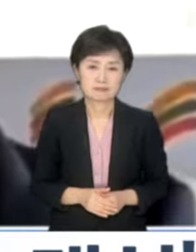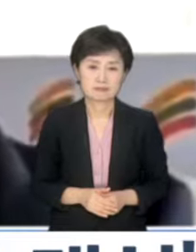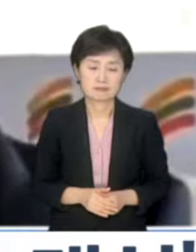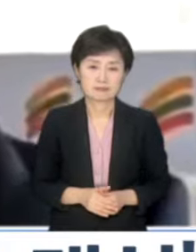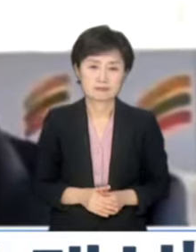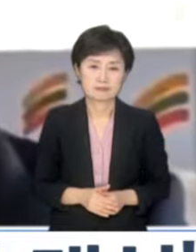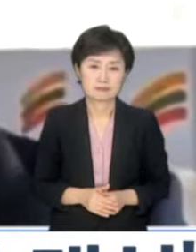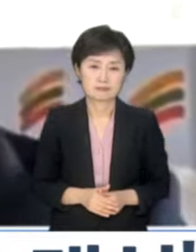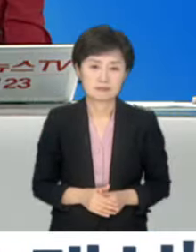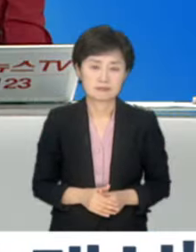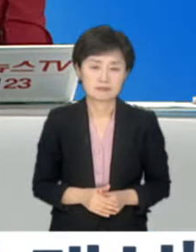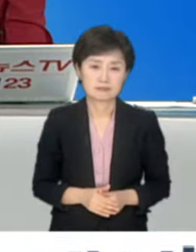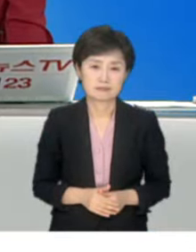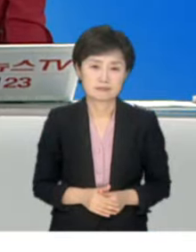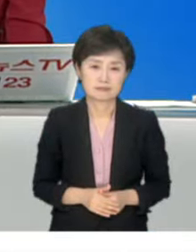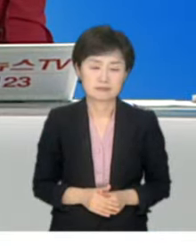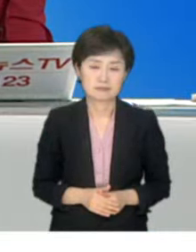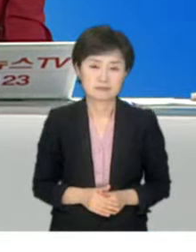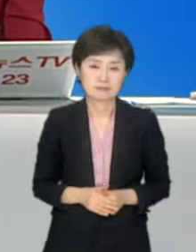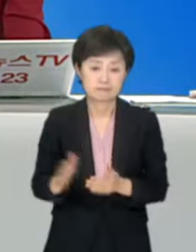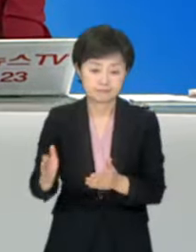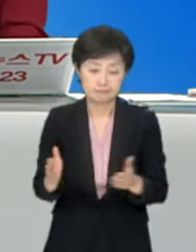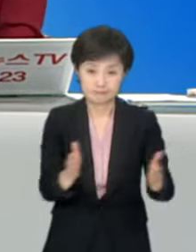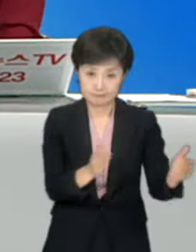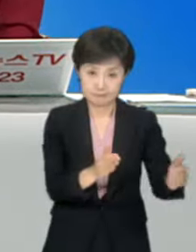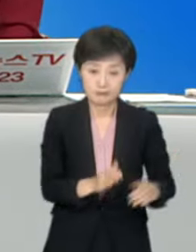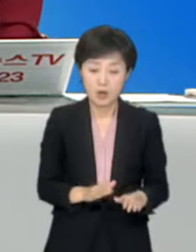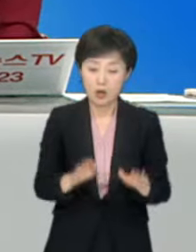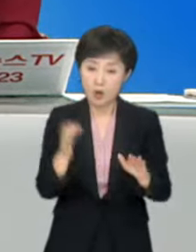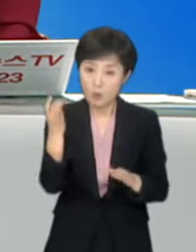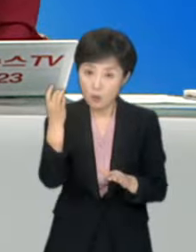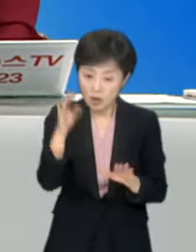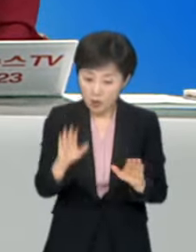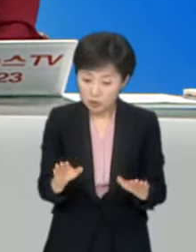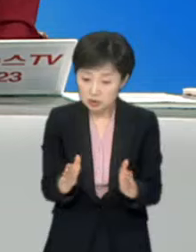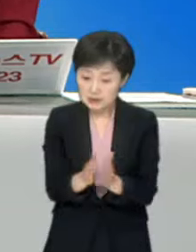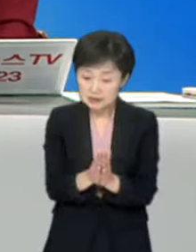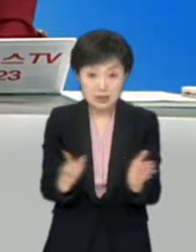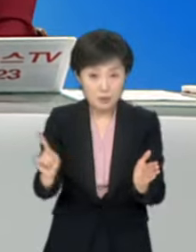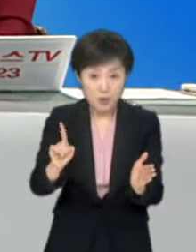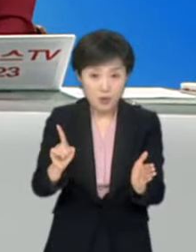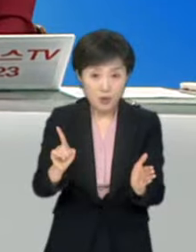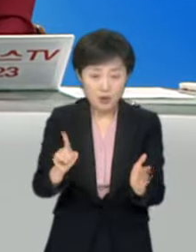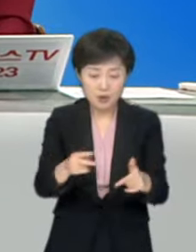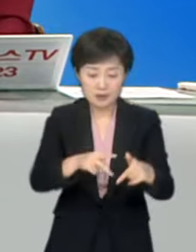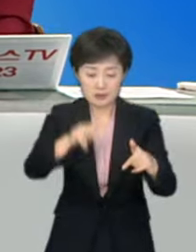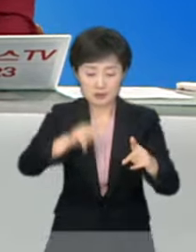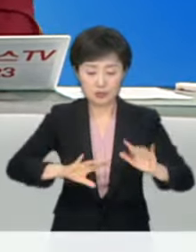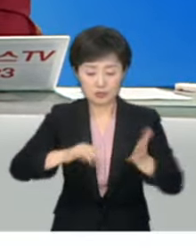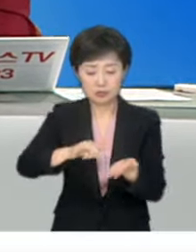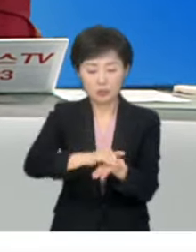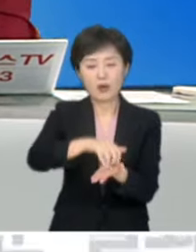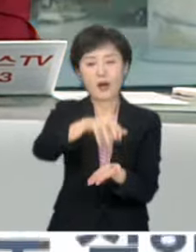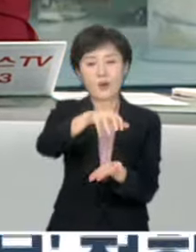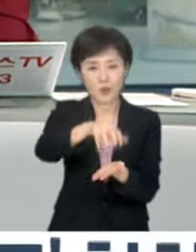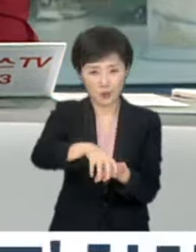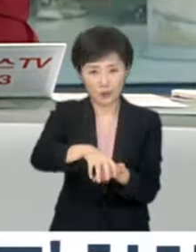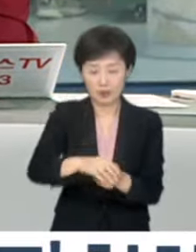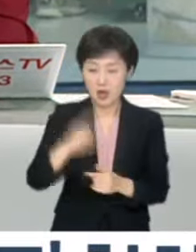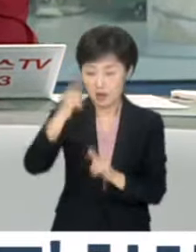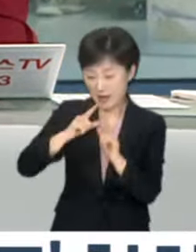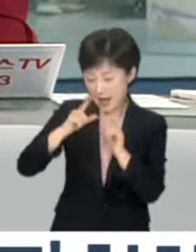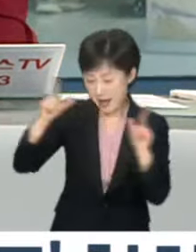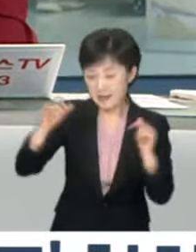하겠습니다. 자, 다음 주제 만나볼까요? 당초 오늘부로 시행할 계획이었었죠. 인천국제공항공사의